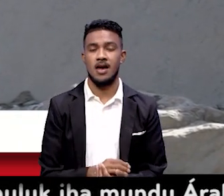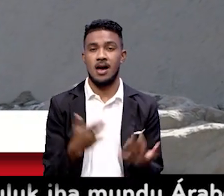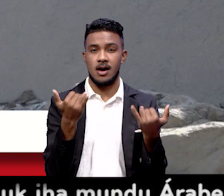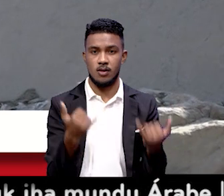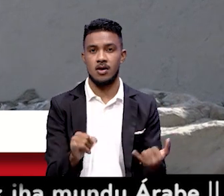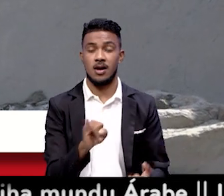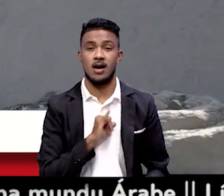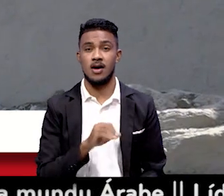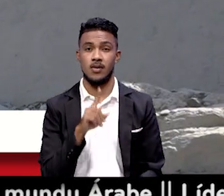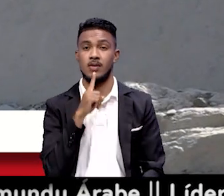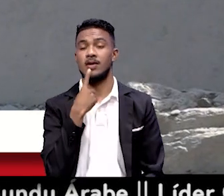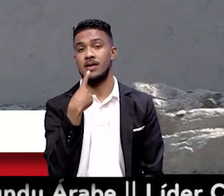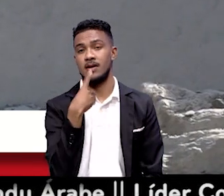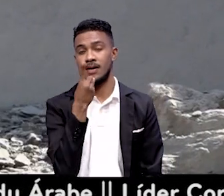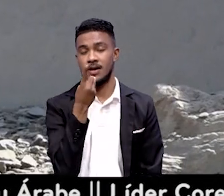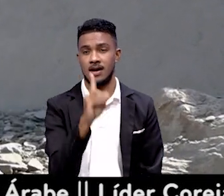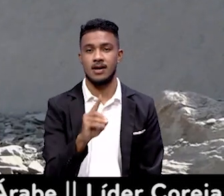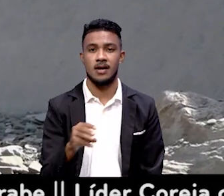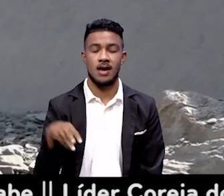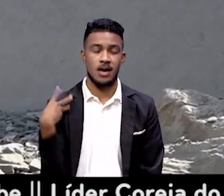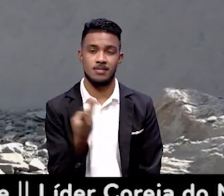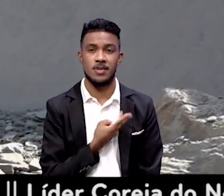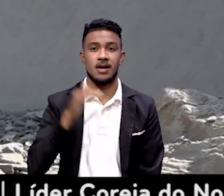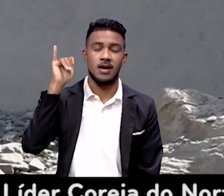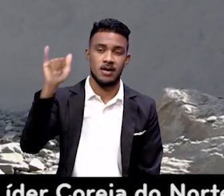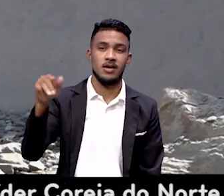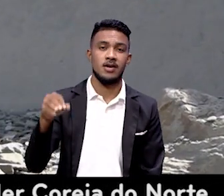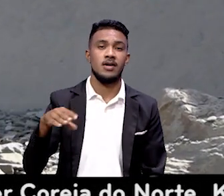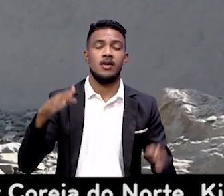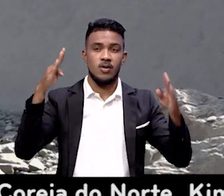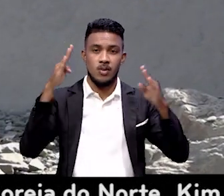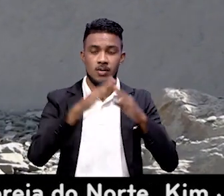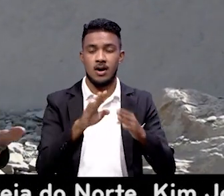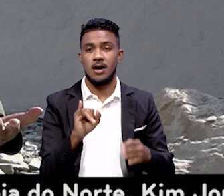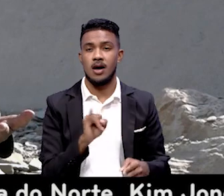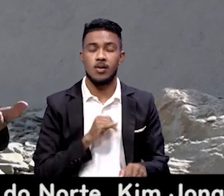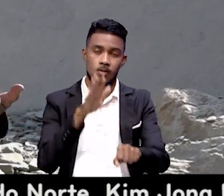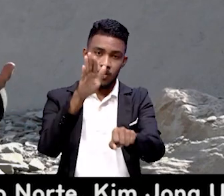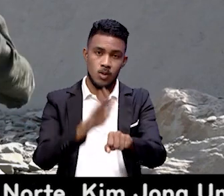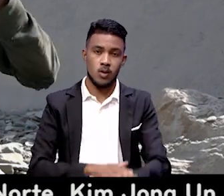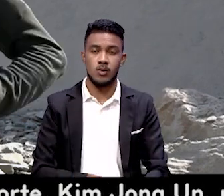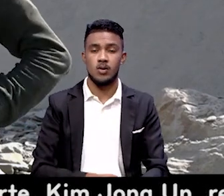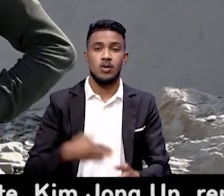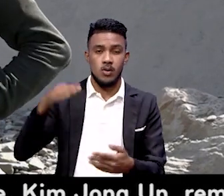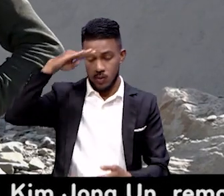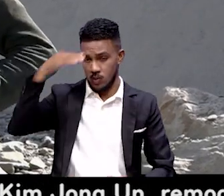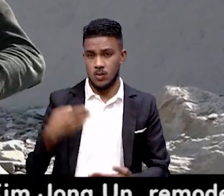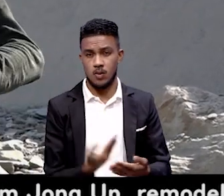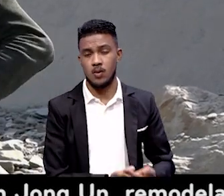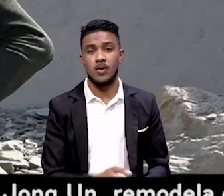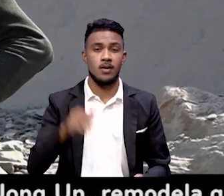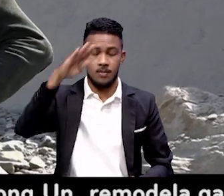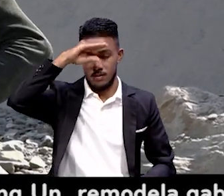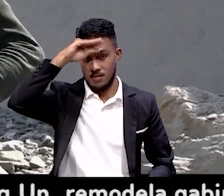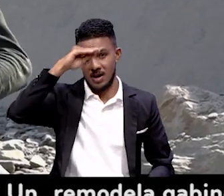hani. Kau kami makin hafali kuma aku harus kamu an mana pun bayi sura. Oh. Sura tambah rai hani hani tu tenoi